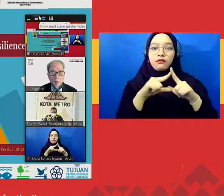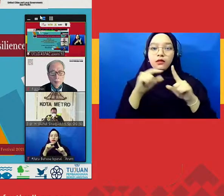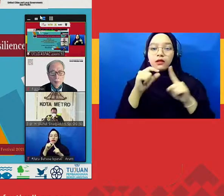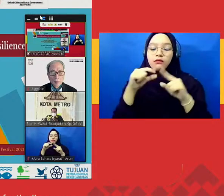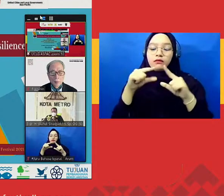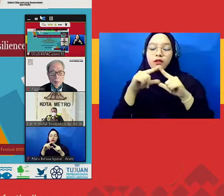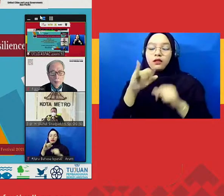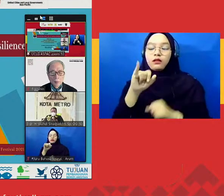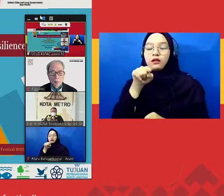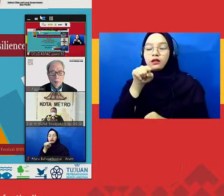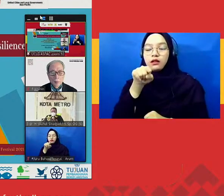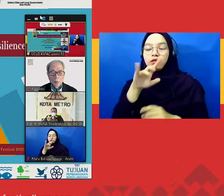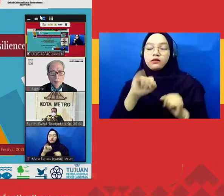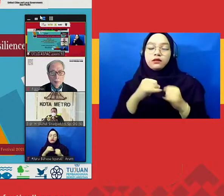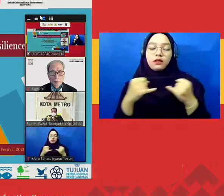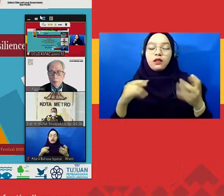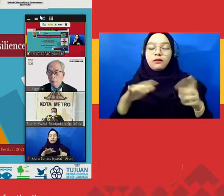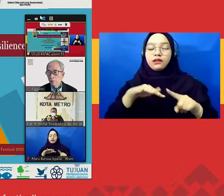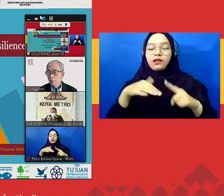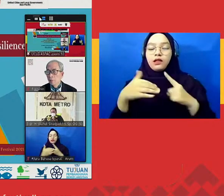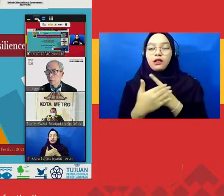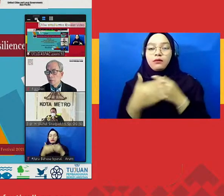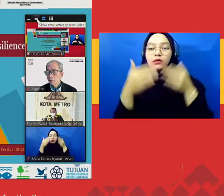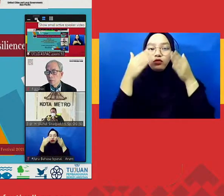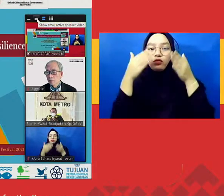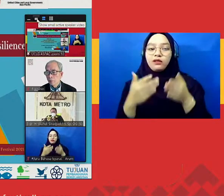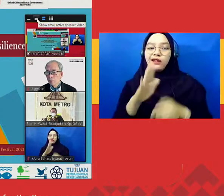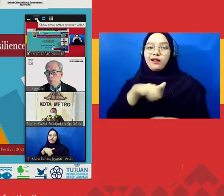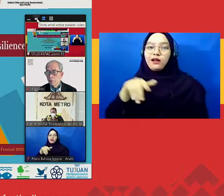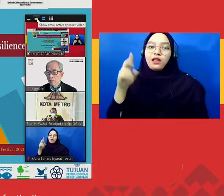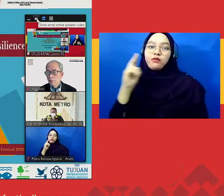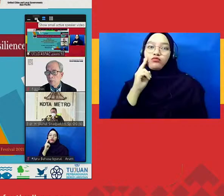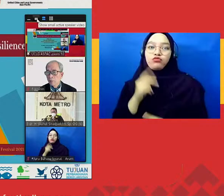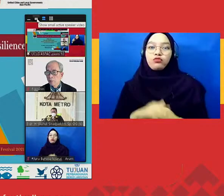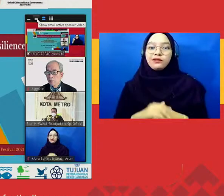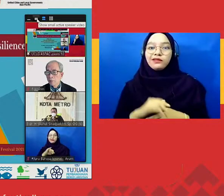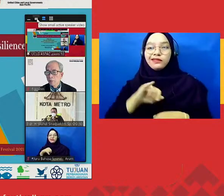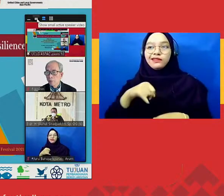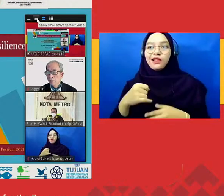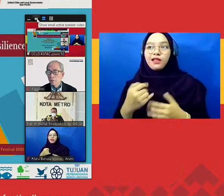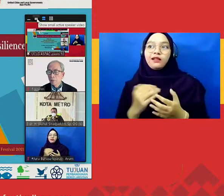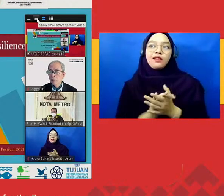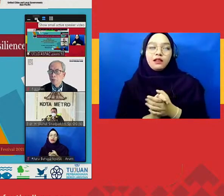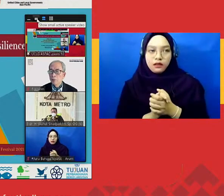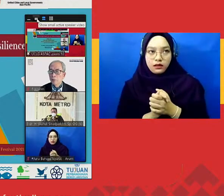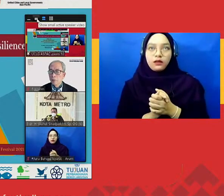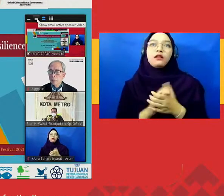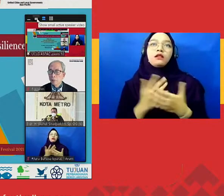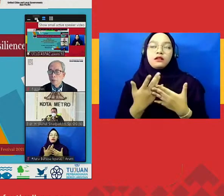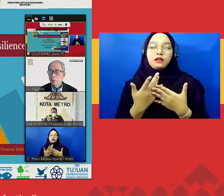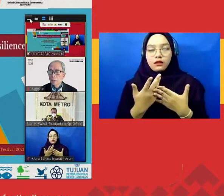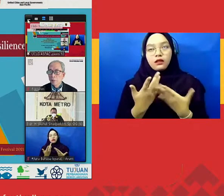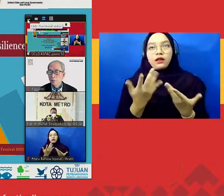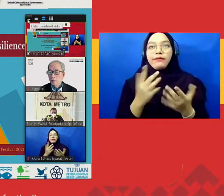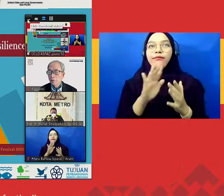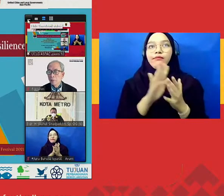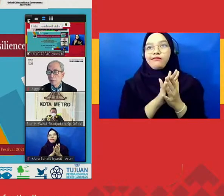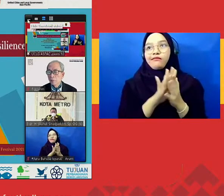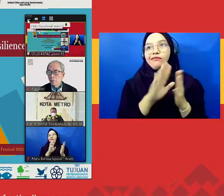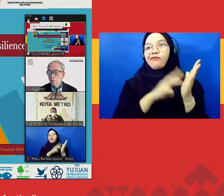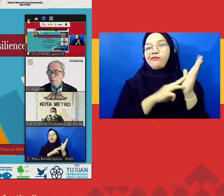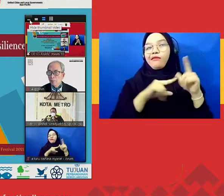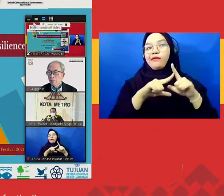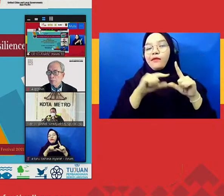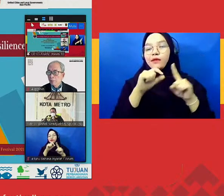masyarakat peduli anak itu. Jadi roadmap-nya adalah bagaimana 100 tahun Indonesia Merdeka